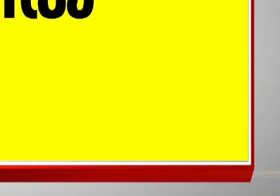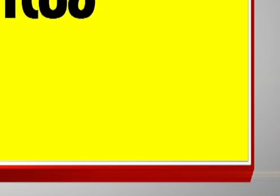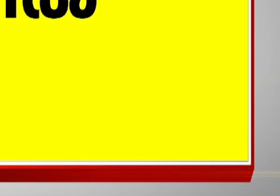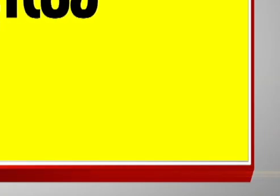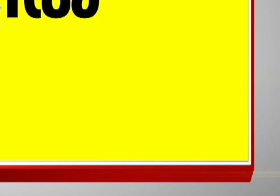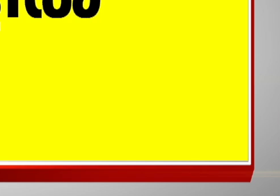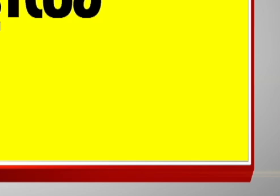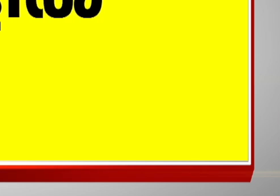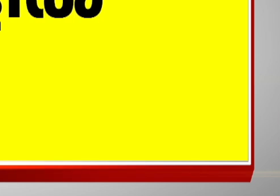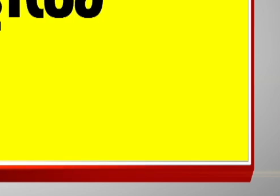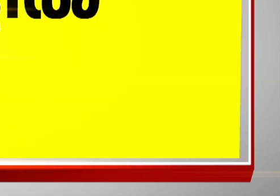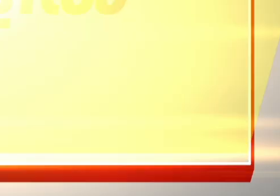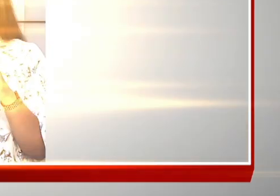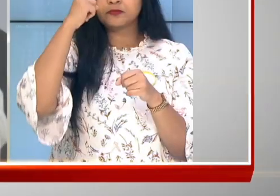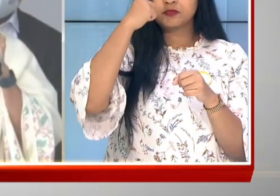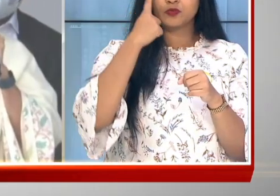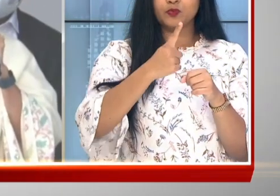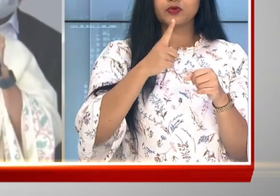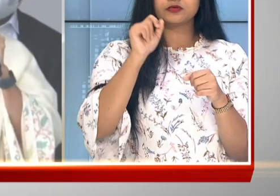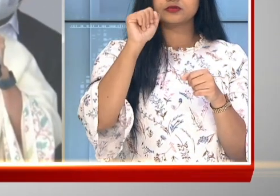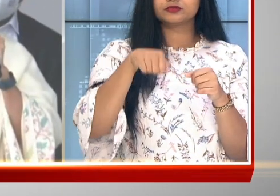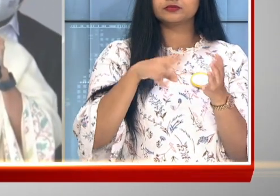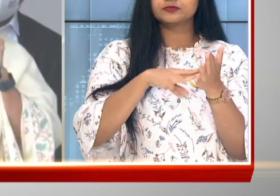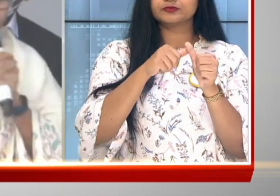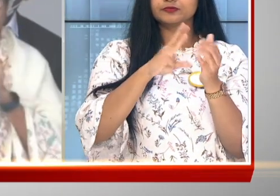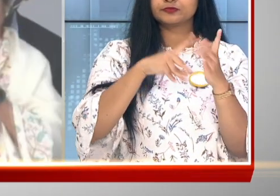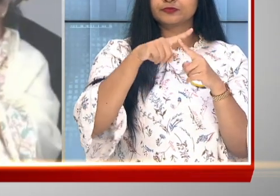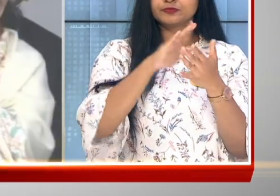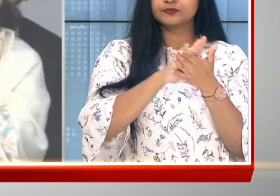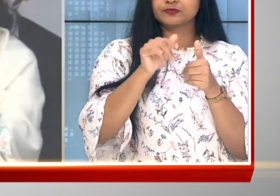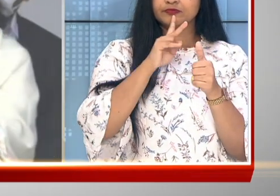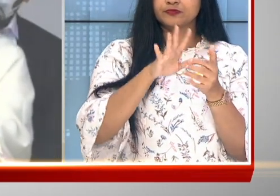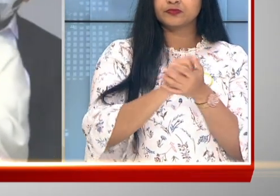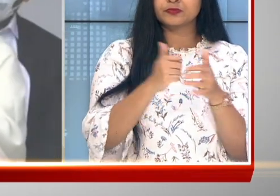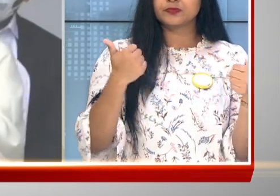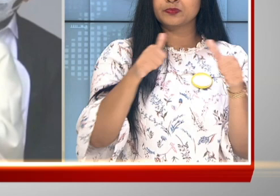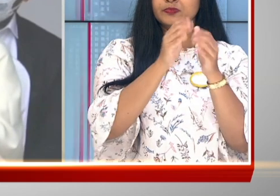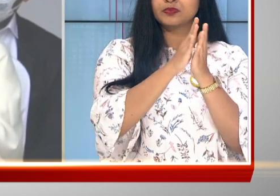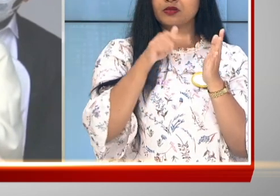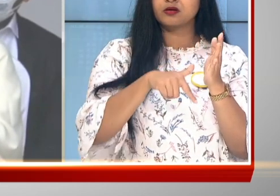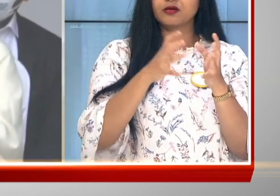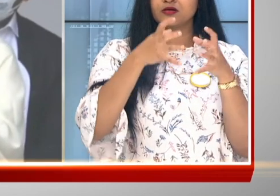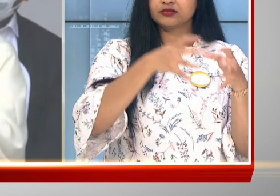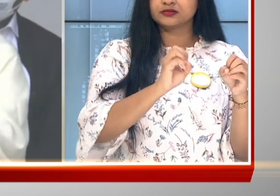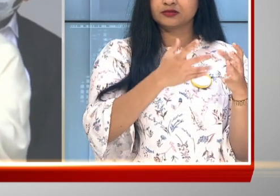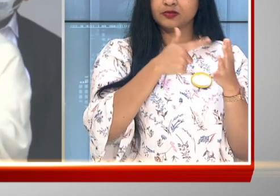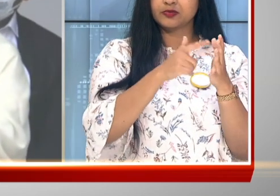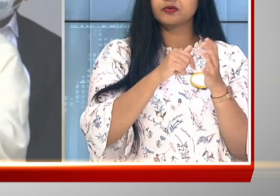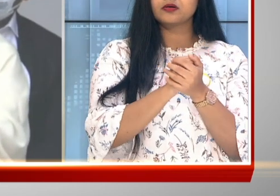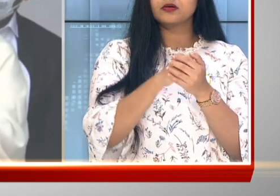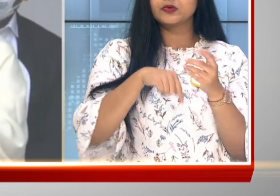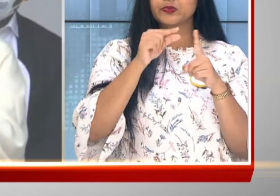മതവും ഒന്നാണെന്നുള്ള സന്ദേശം കൂടി മമതാ ബാനർജി പങ്കുവയ്ക്കുന്നു. ഒപ്പം തന്നെ ഈ പ്രാണപ്രതിഷ്ഠാ ചടങ്ങിൽ പ്രധാനമന്ത്രി നരേന്ദ്രമോദി ഉൾപ്പെടെയുള്ളവർ